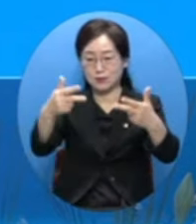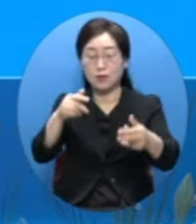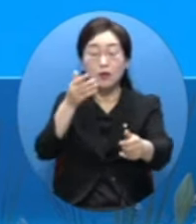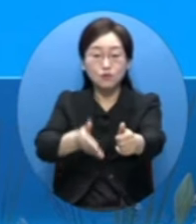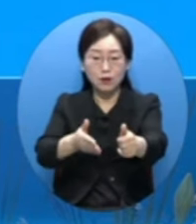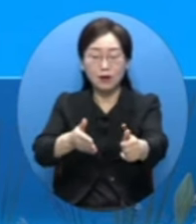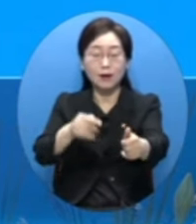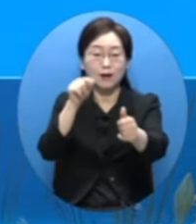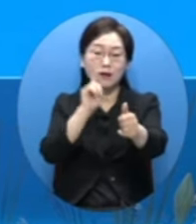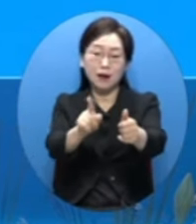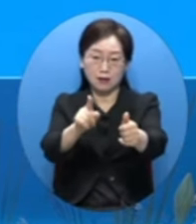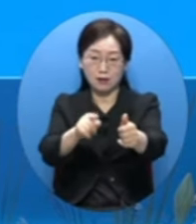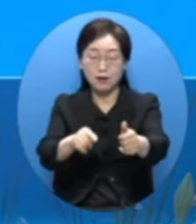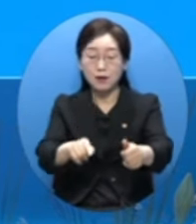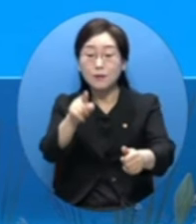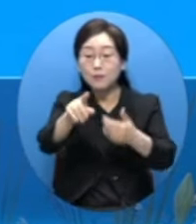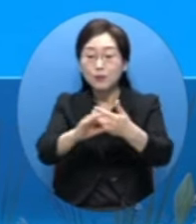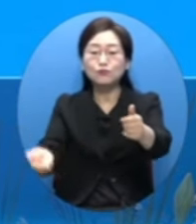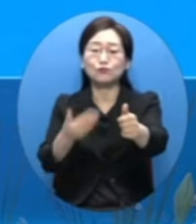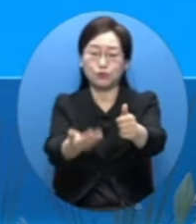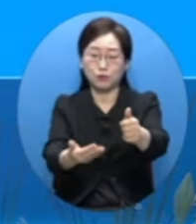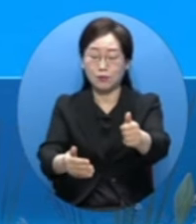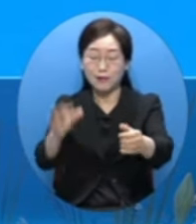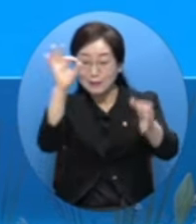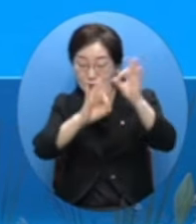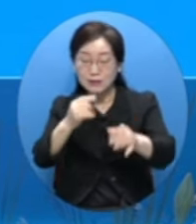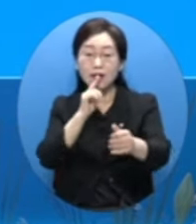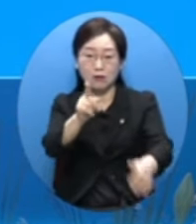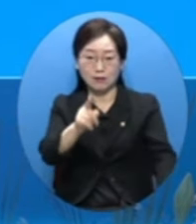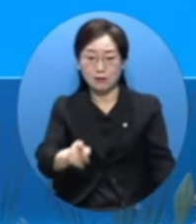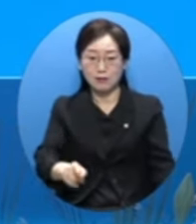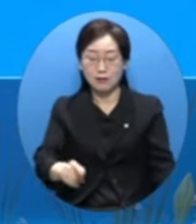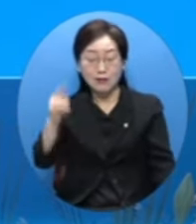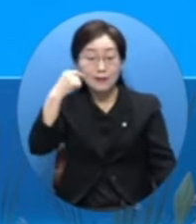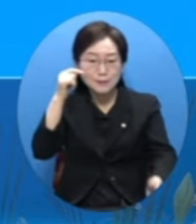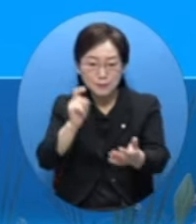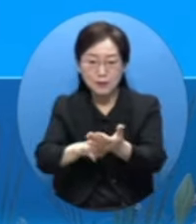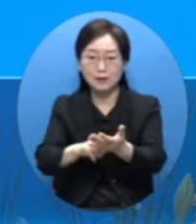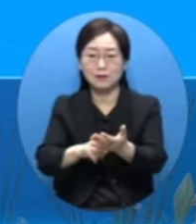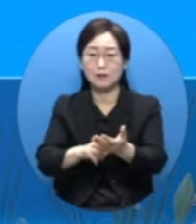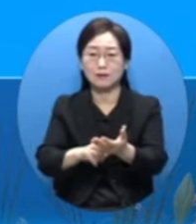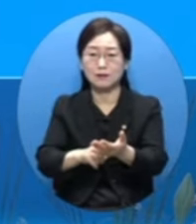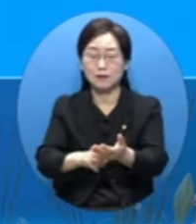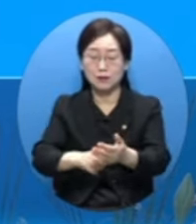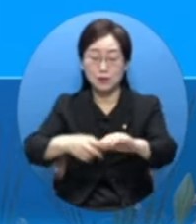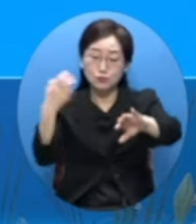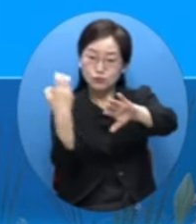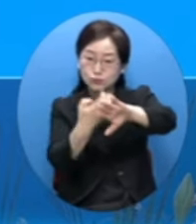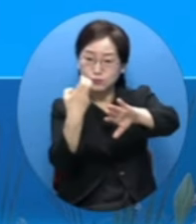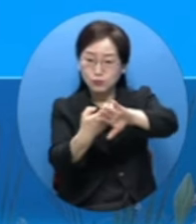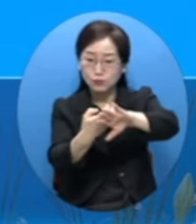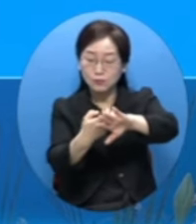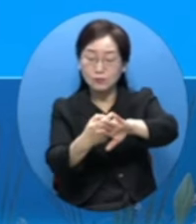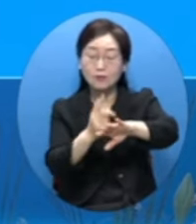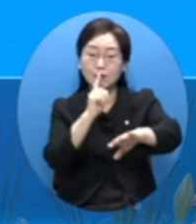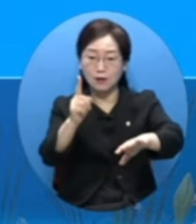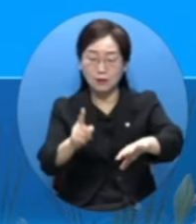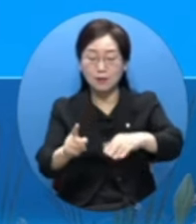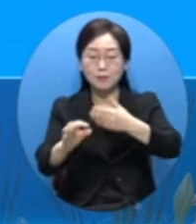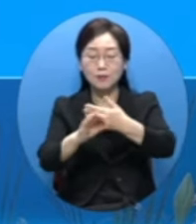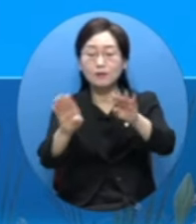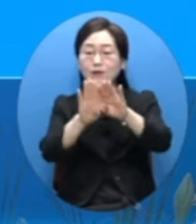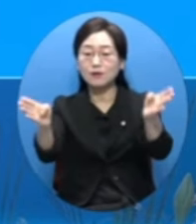구하라 그리하면 너에게 주실 것이요 찾으라 그리하면 찾아낼 것이요 문을 두드리라 그리하면